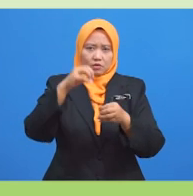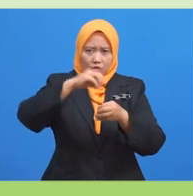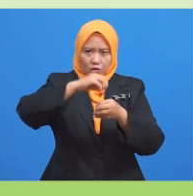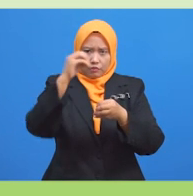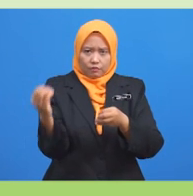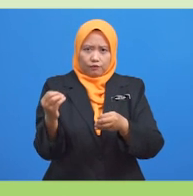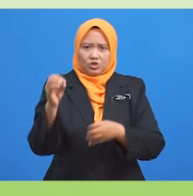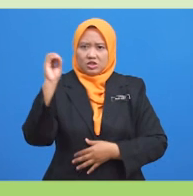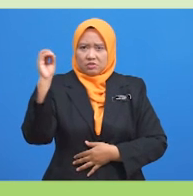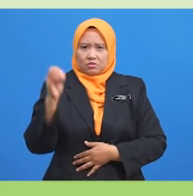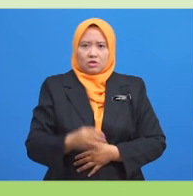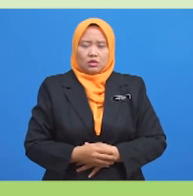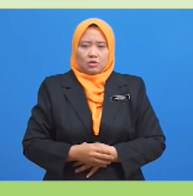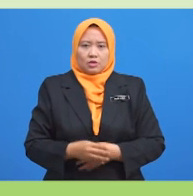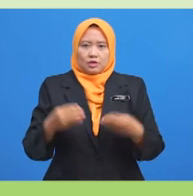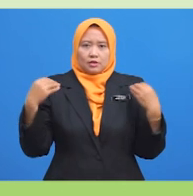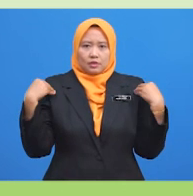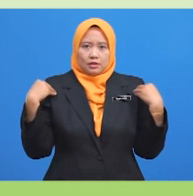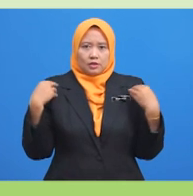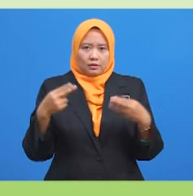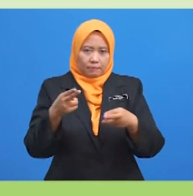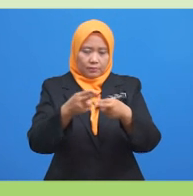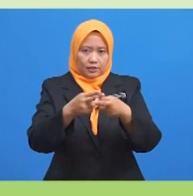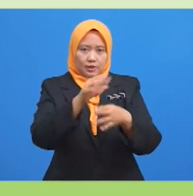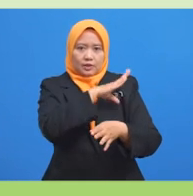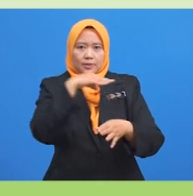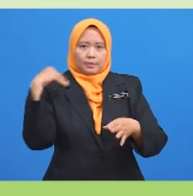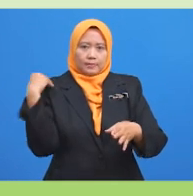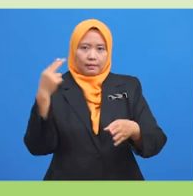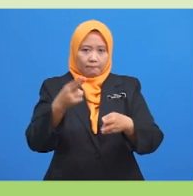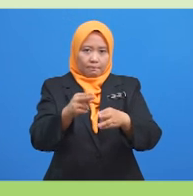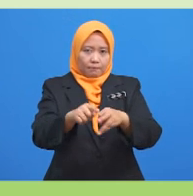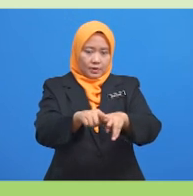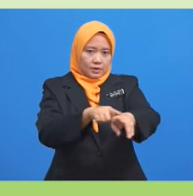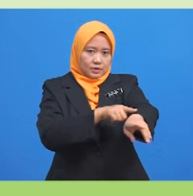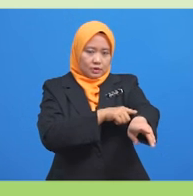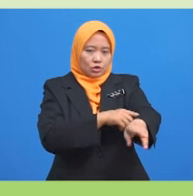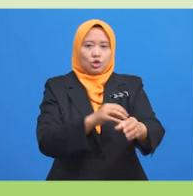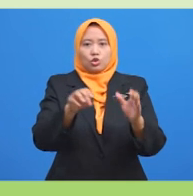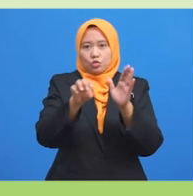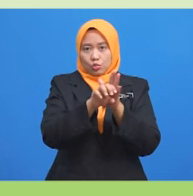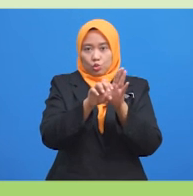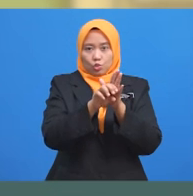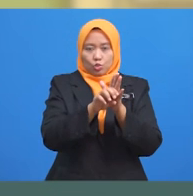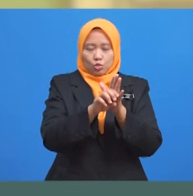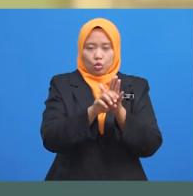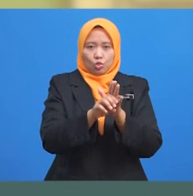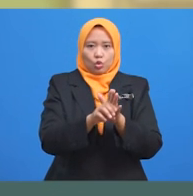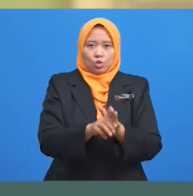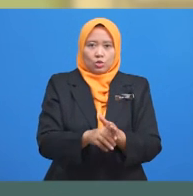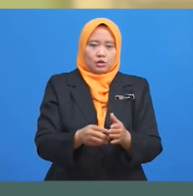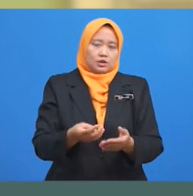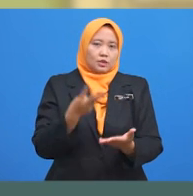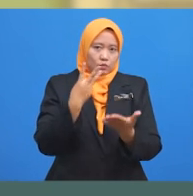dan panjang. Contohnya adalah upah buruh dan pembelian bahan mentah.